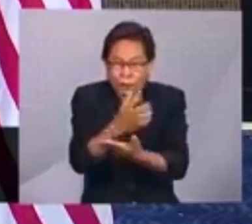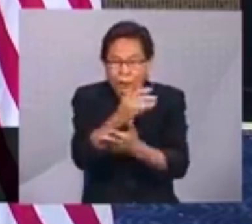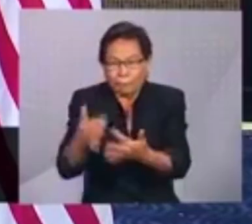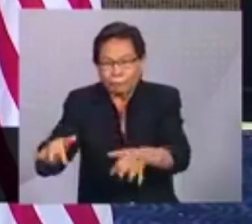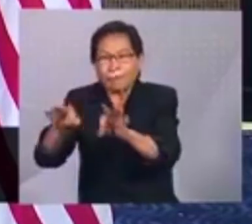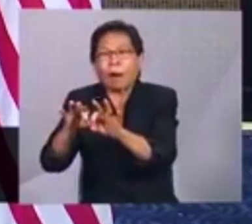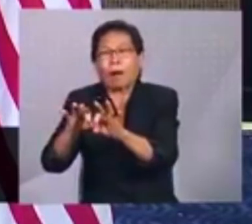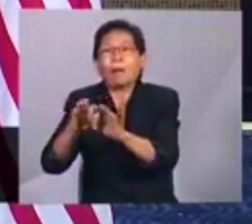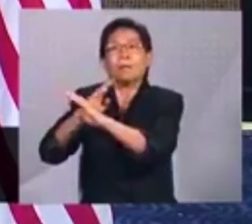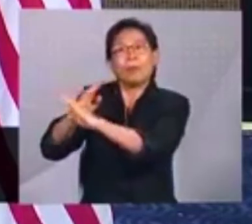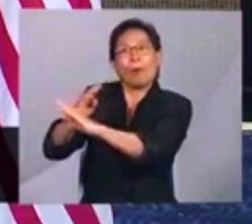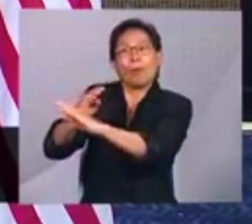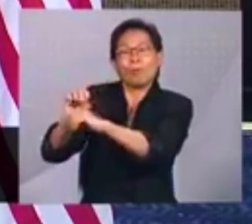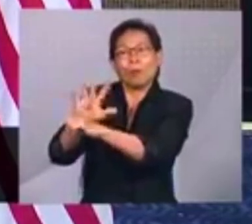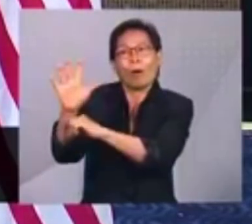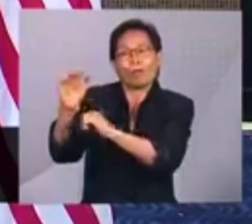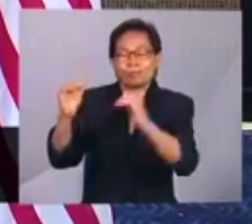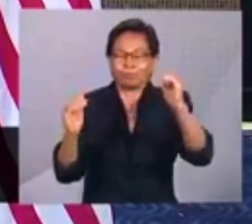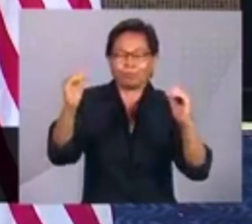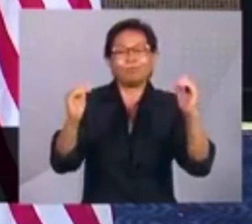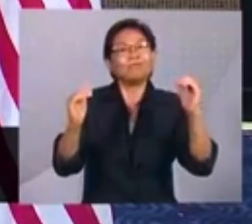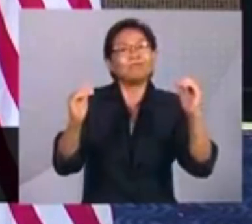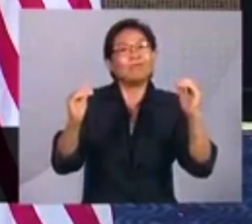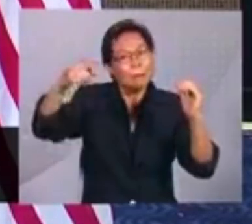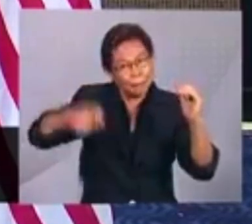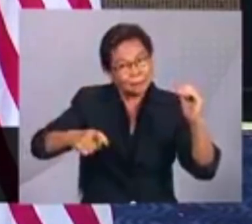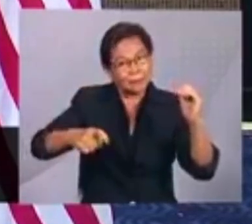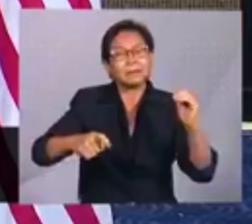kepentingan membendung wa bakolbi